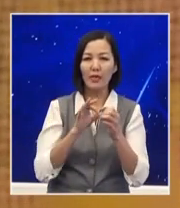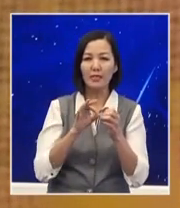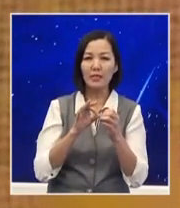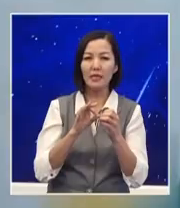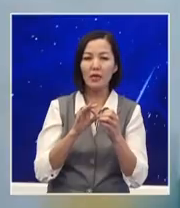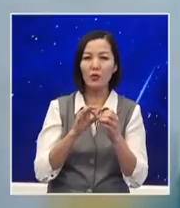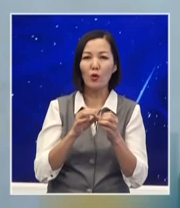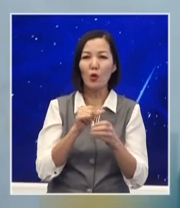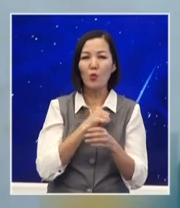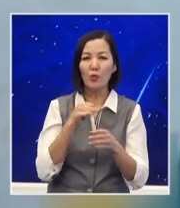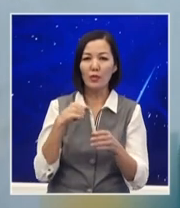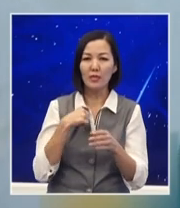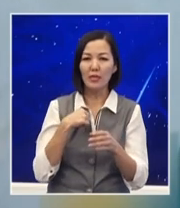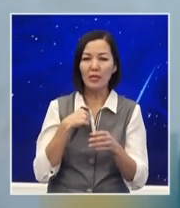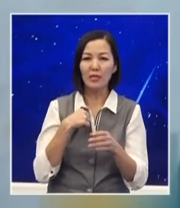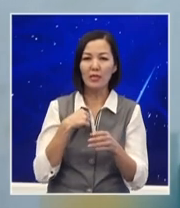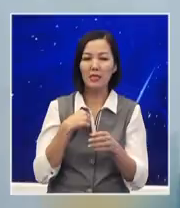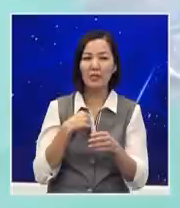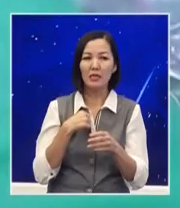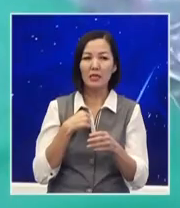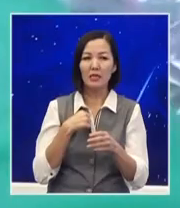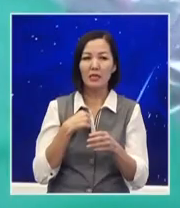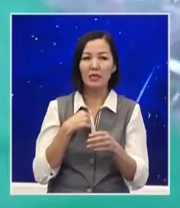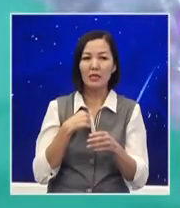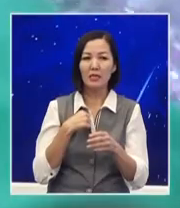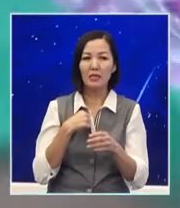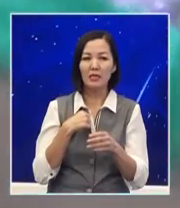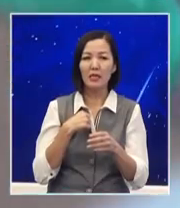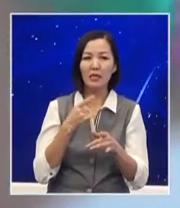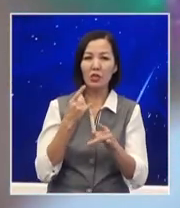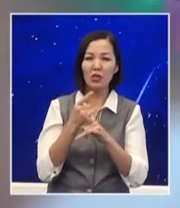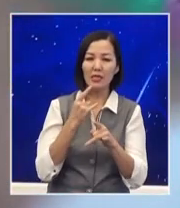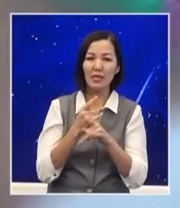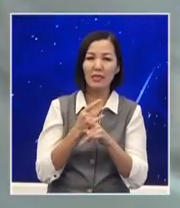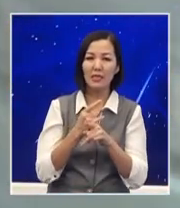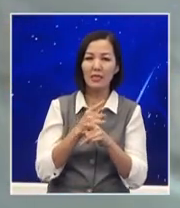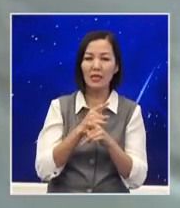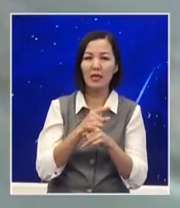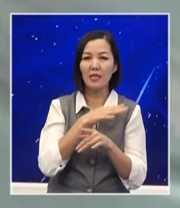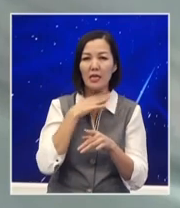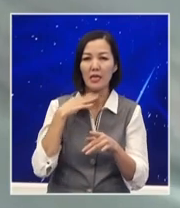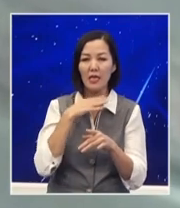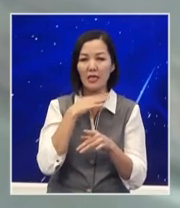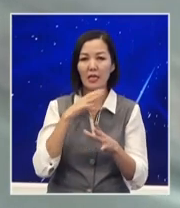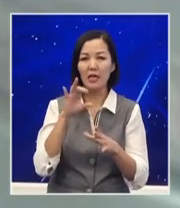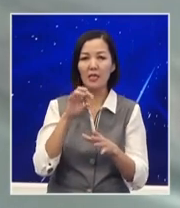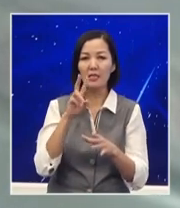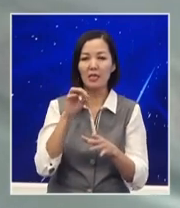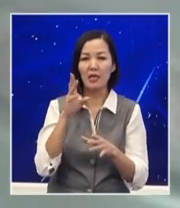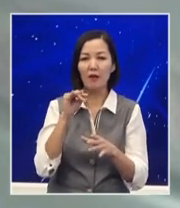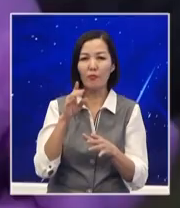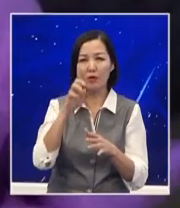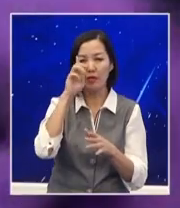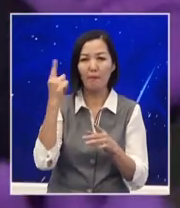қаламаған жұмысын істеуге мәжбүр болып отыр. Жасанды ет жақындай түсті. Синтетикалық етті Сингапур әлемде алғаш